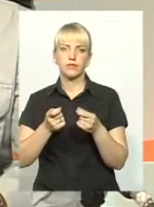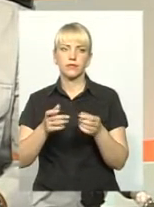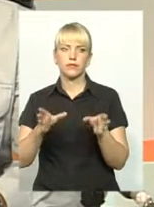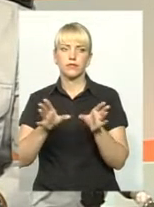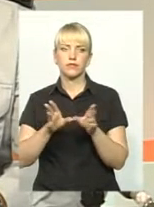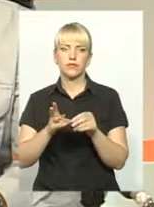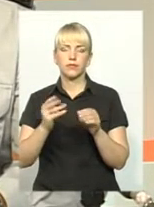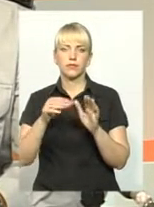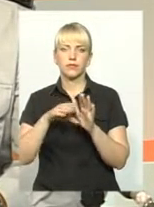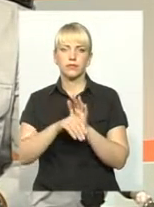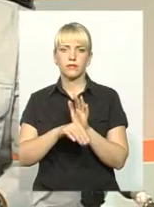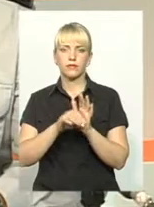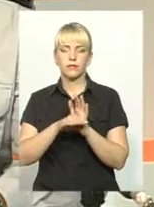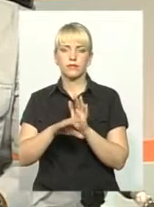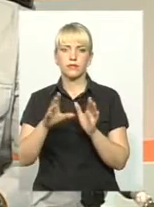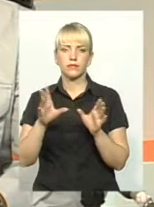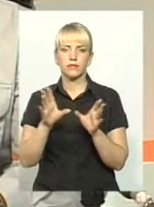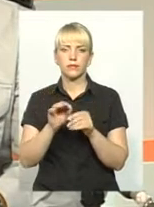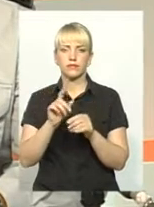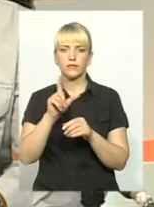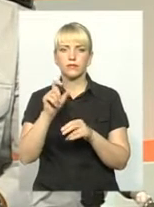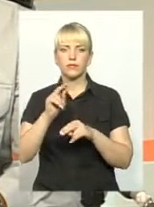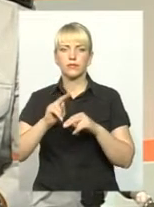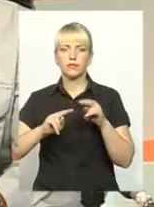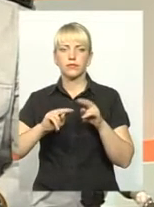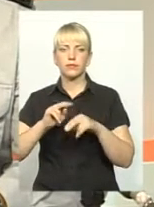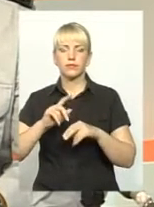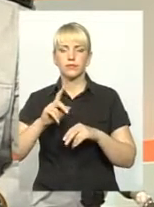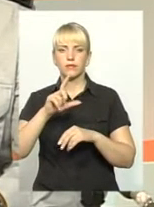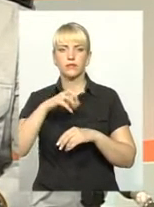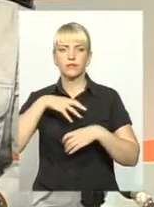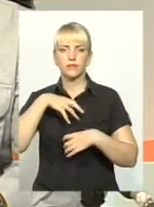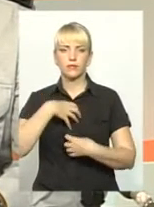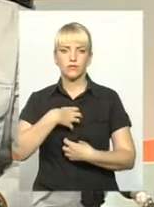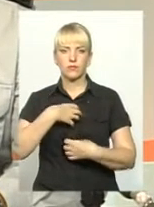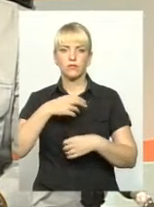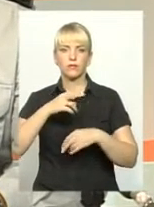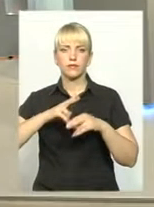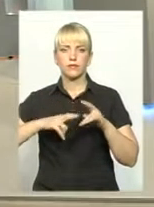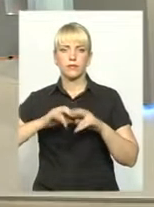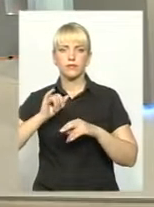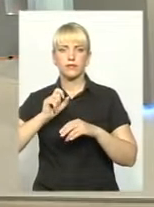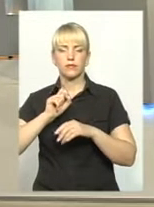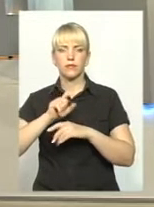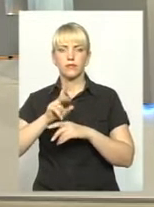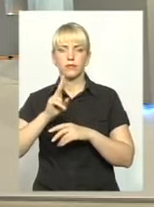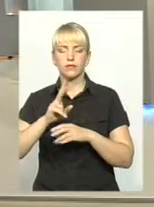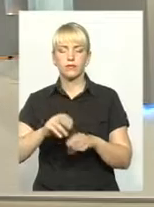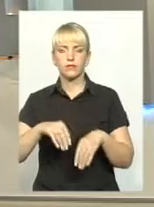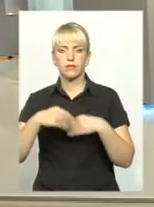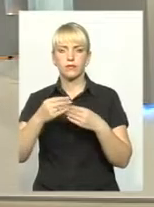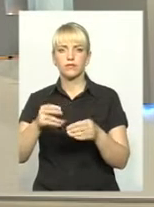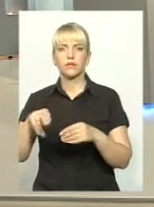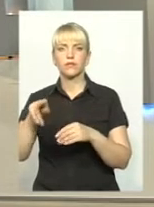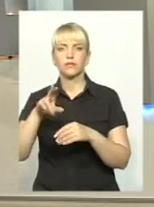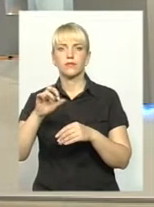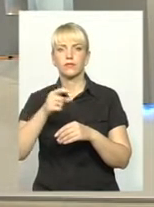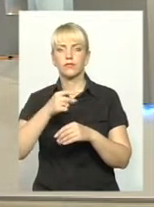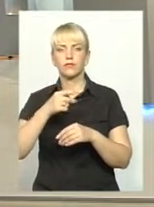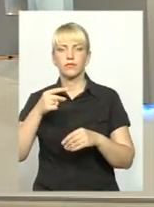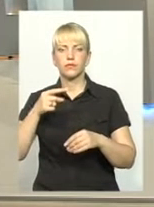спільно з інвесторами, спільно з тими забудовниками, горе-забудовниками і замовниками, які призвели до